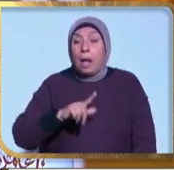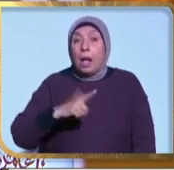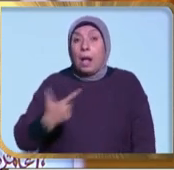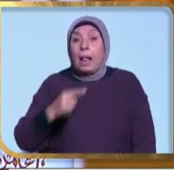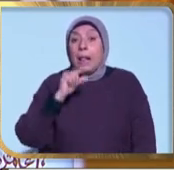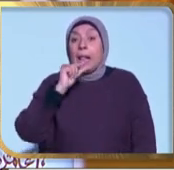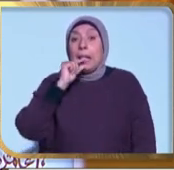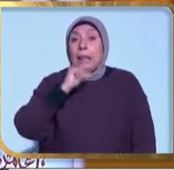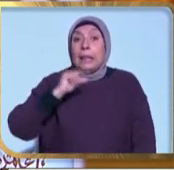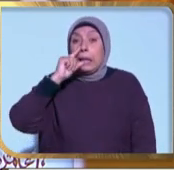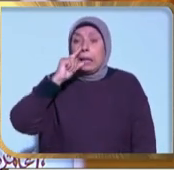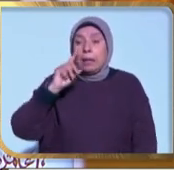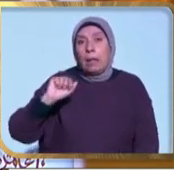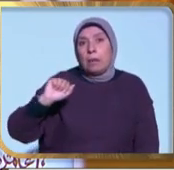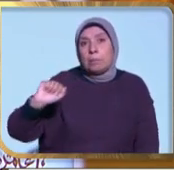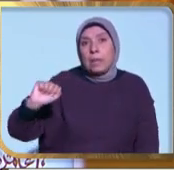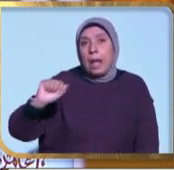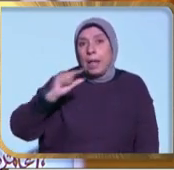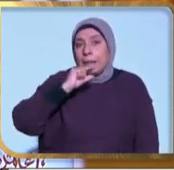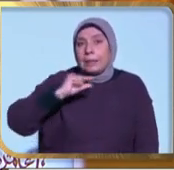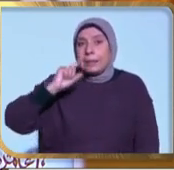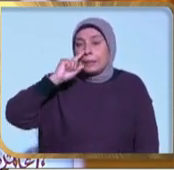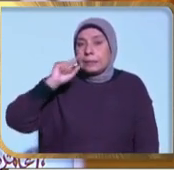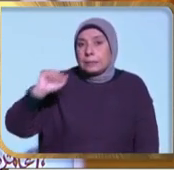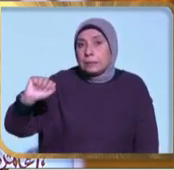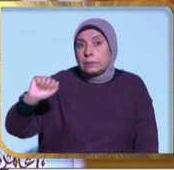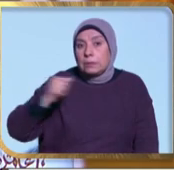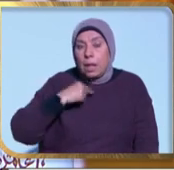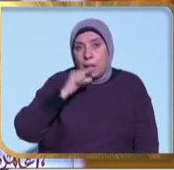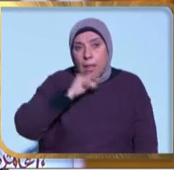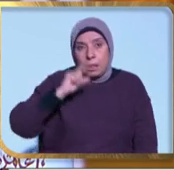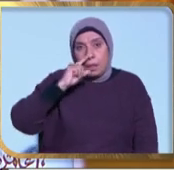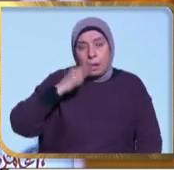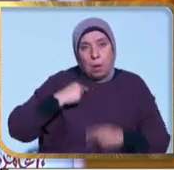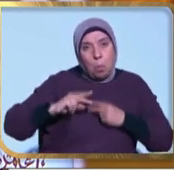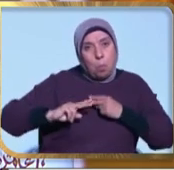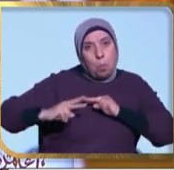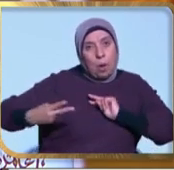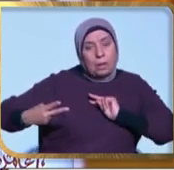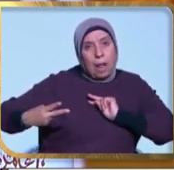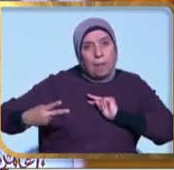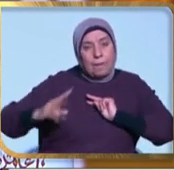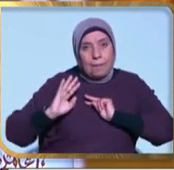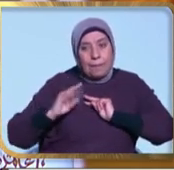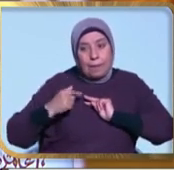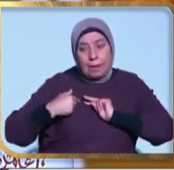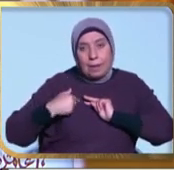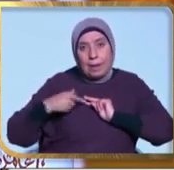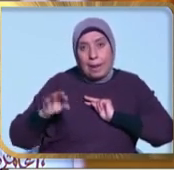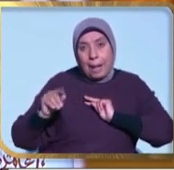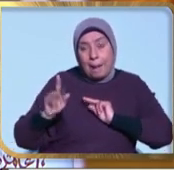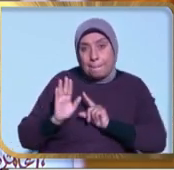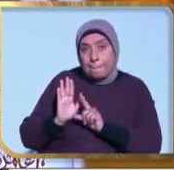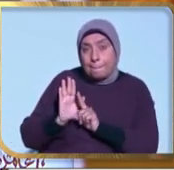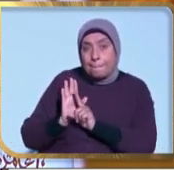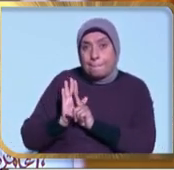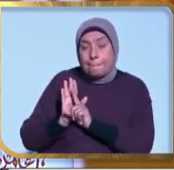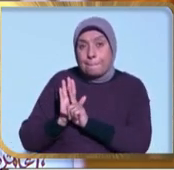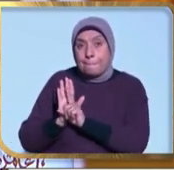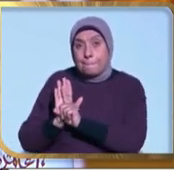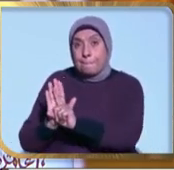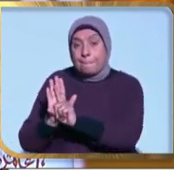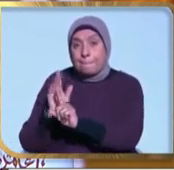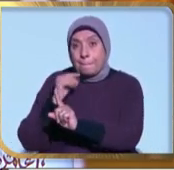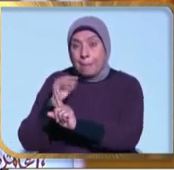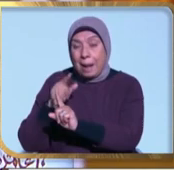الاعتقاد محبه ورغبه فيما هم عليه يعني انك بتقف معاهم ضد